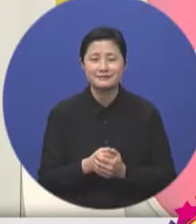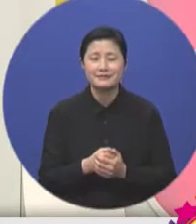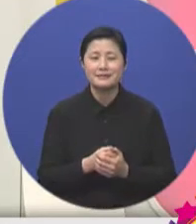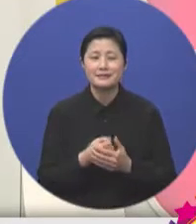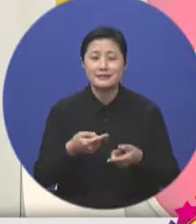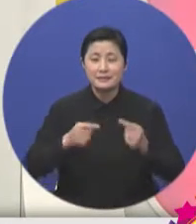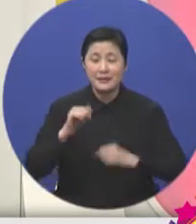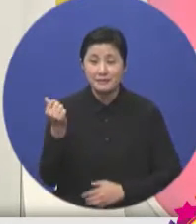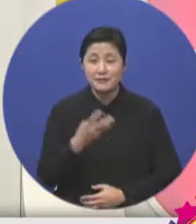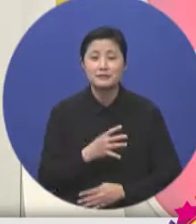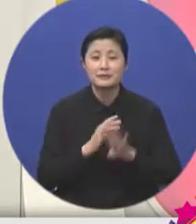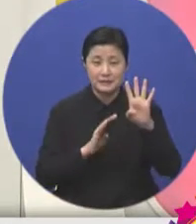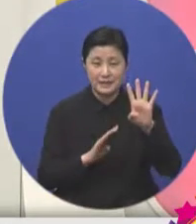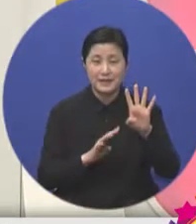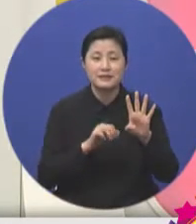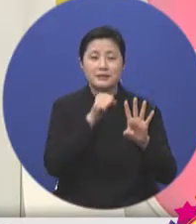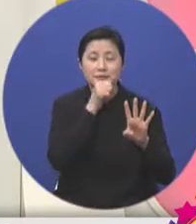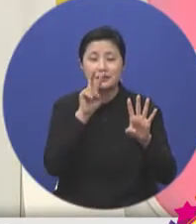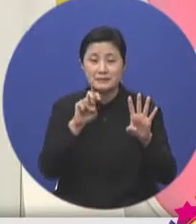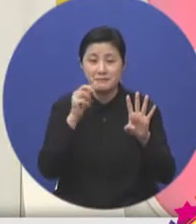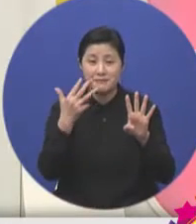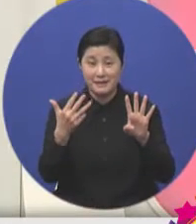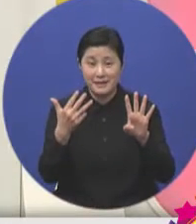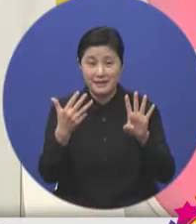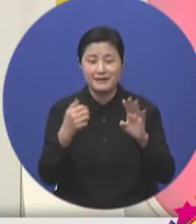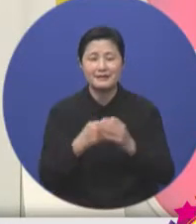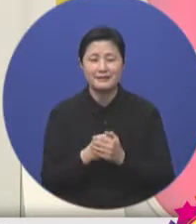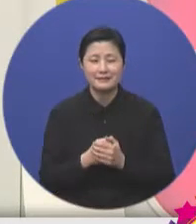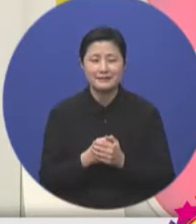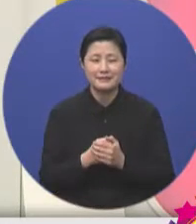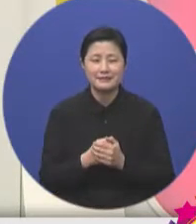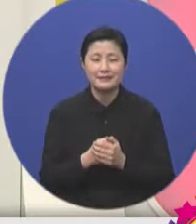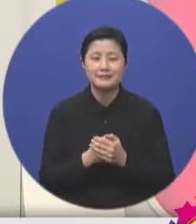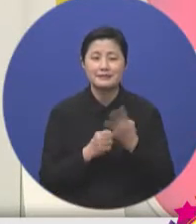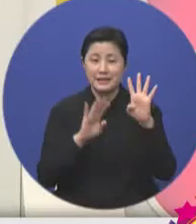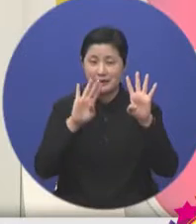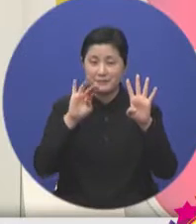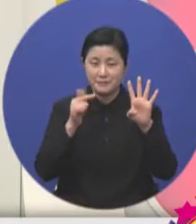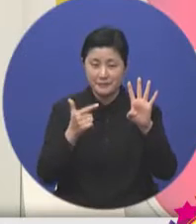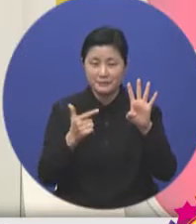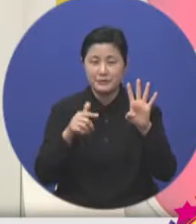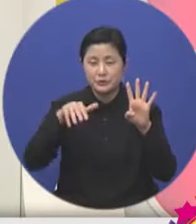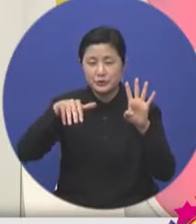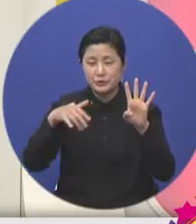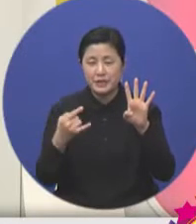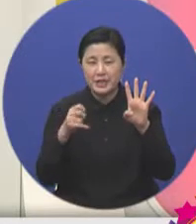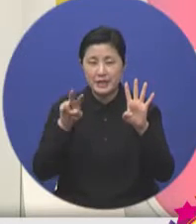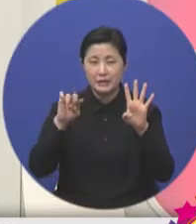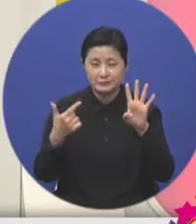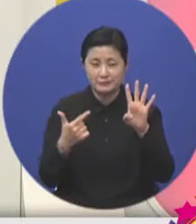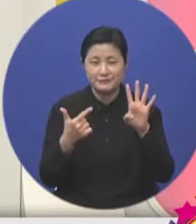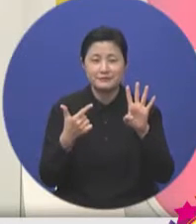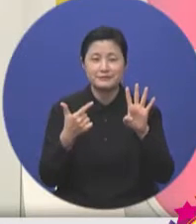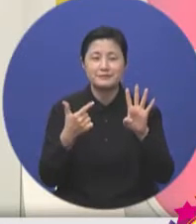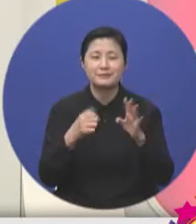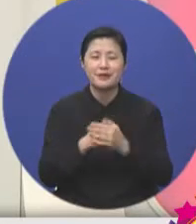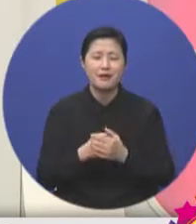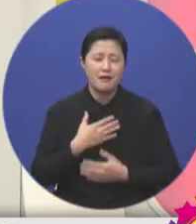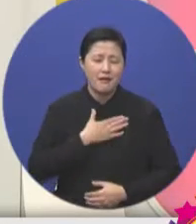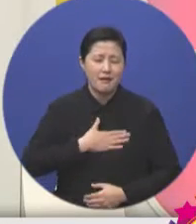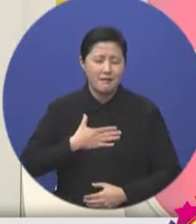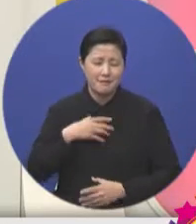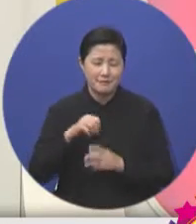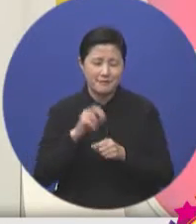평가 번호 4번. 28점. 네, 28점을 맞으신 네 번째 노래 주신 최예수님. 감정을 아주